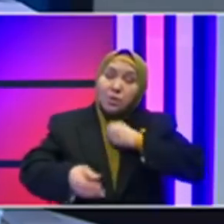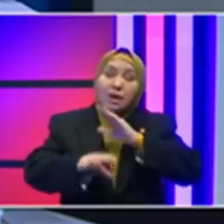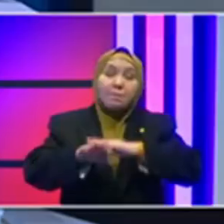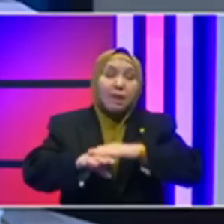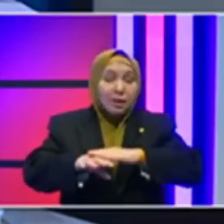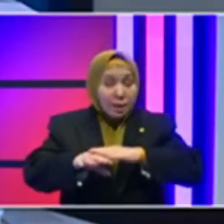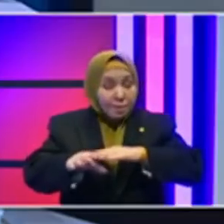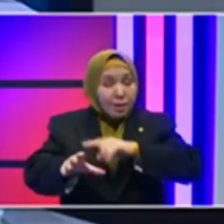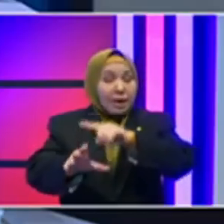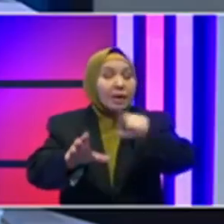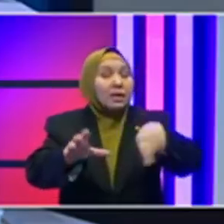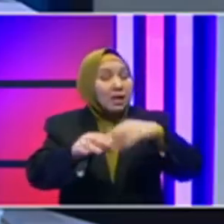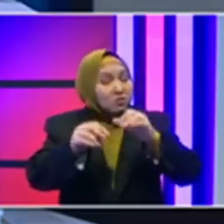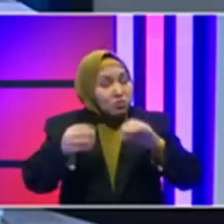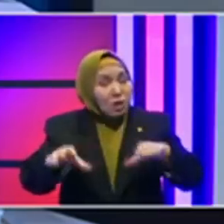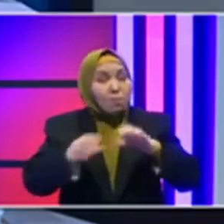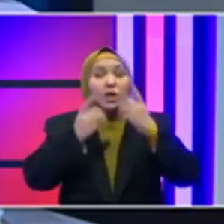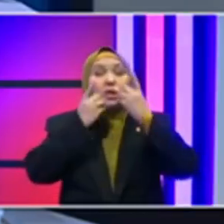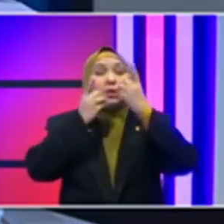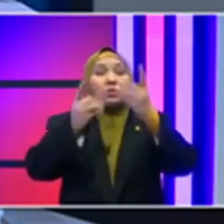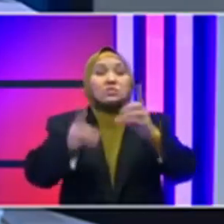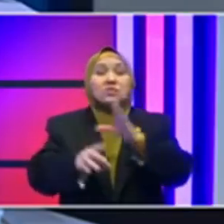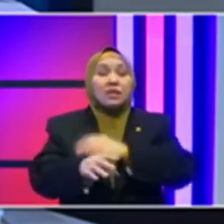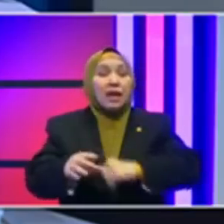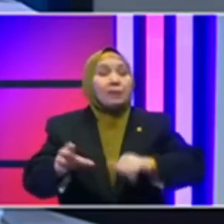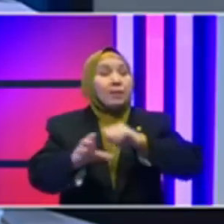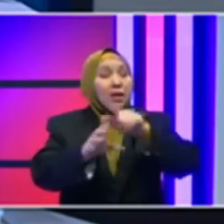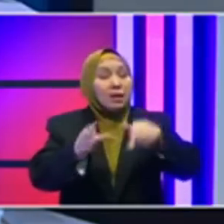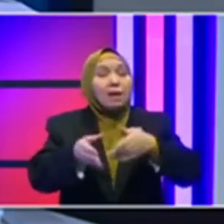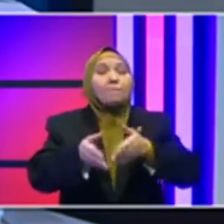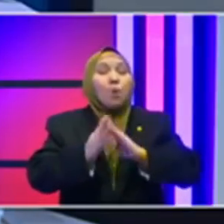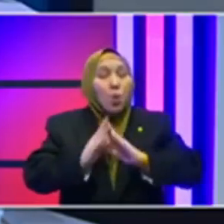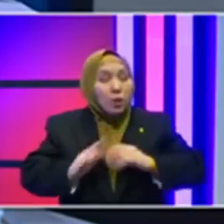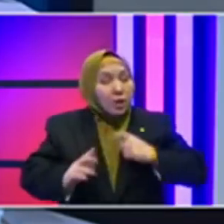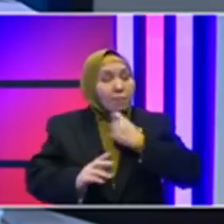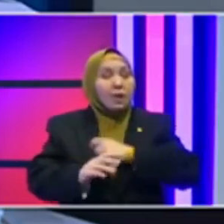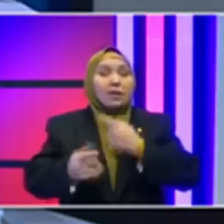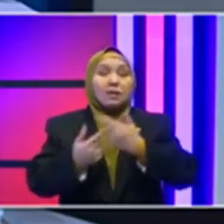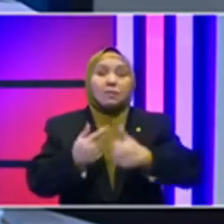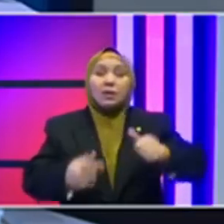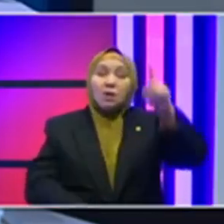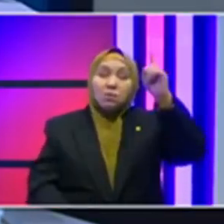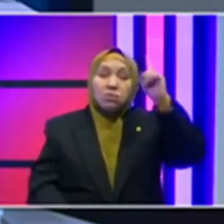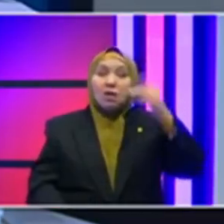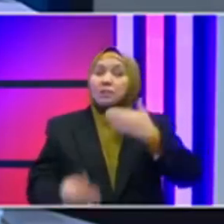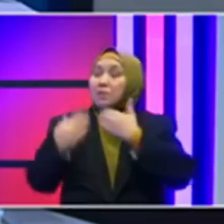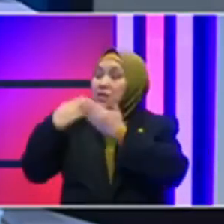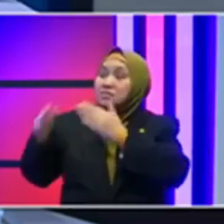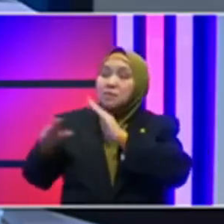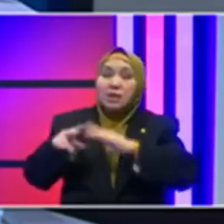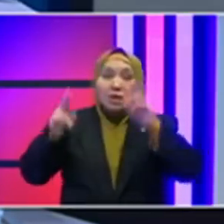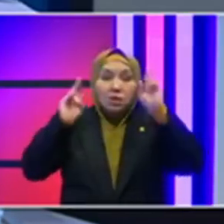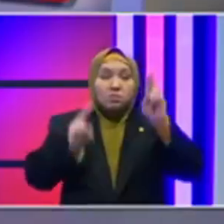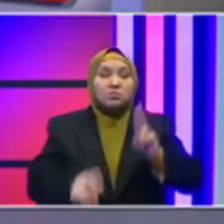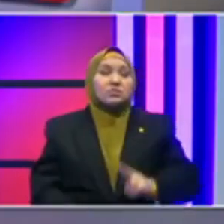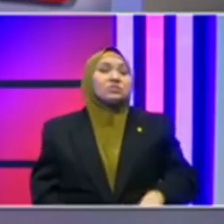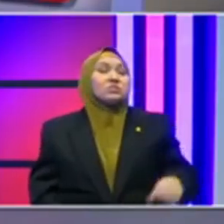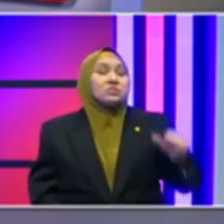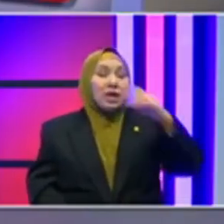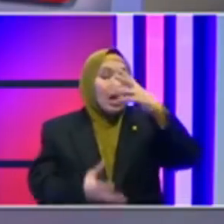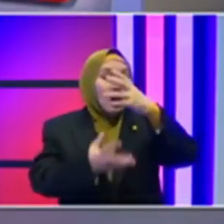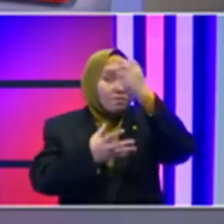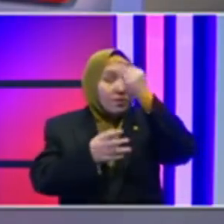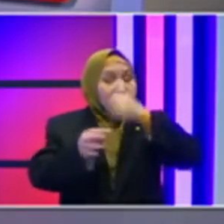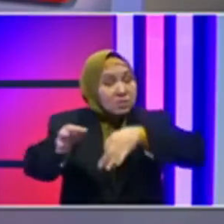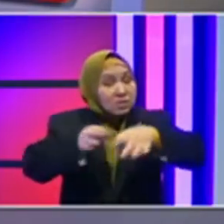yang telah melakukan dosa dan mereka memohon keampunan dari pada Allah baik terima kasih ucapan kepada Ustadz yang